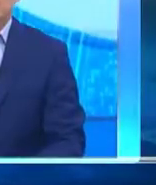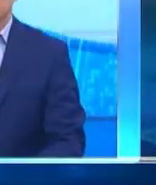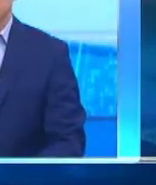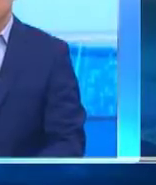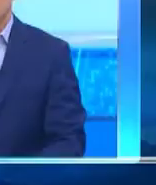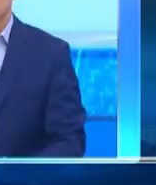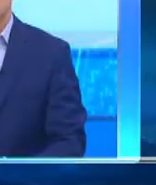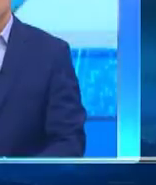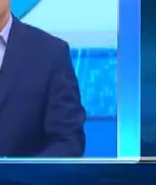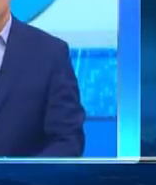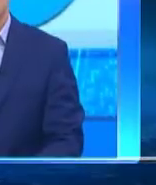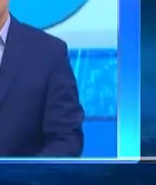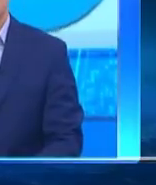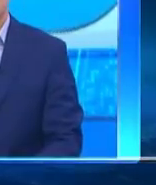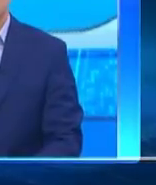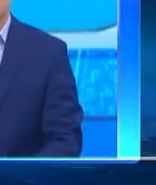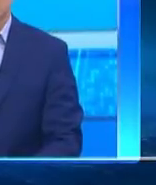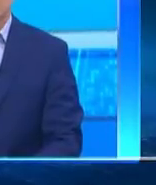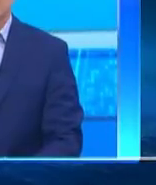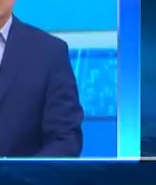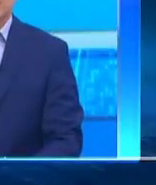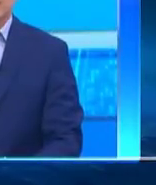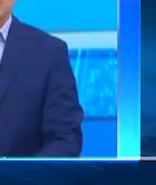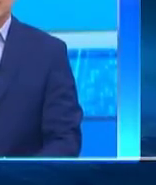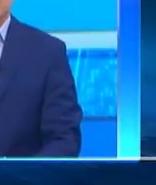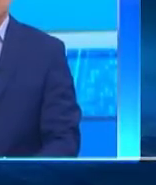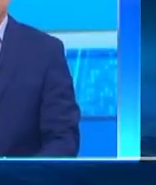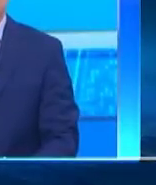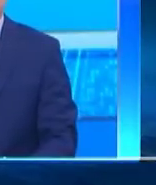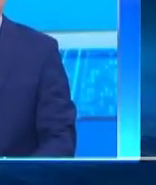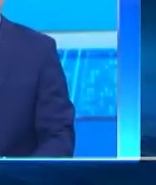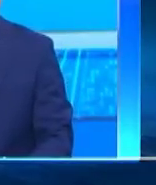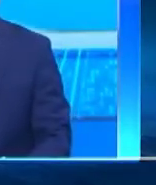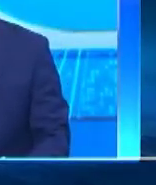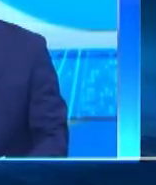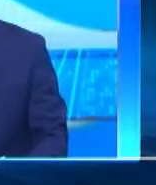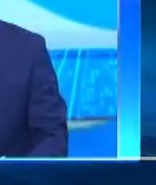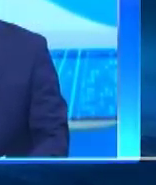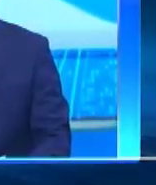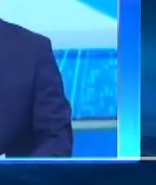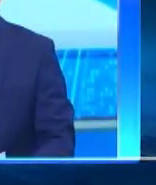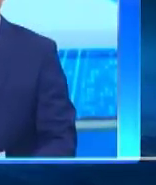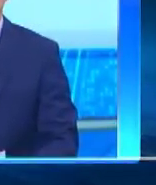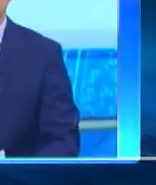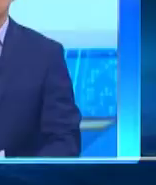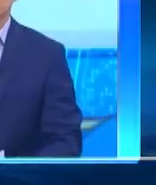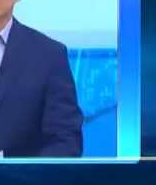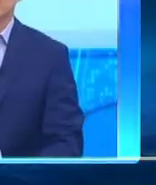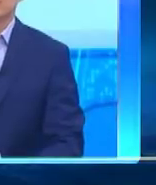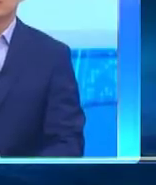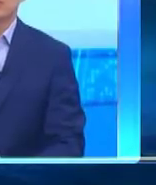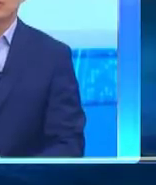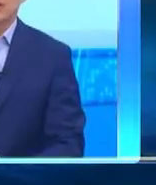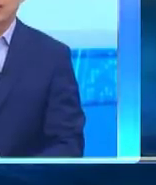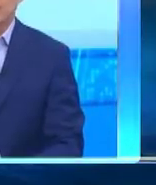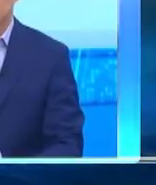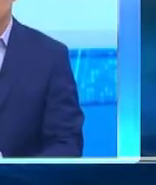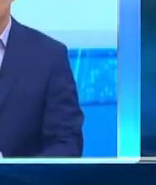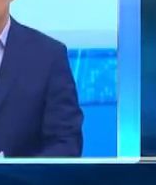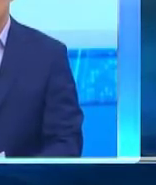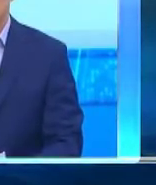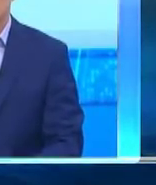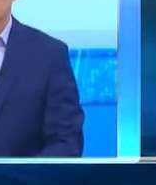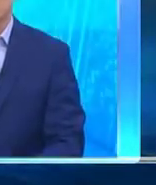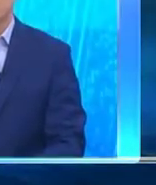Бүгін Астанадағы Алау мұз сарайында конькимен жүгіруден ел чемпионаты аяқталды. Маусымның қорытынды жарысында 8 облыстың 128 спортшы сайысқа